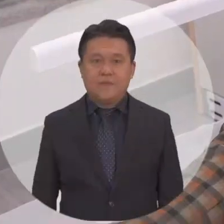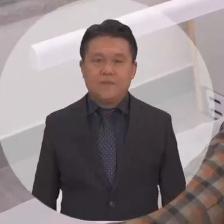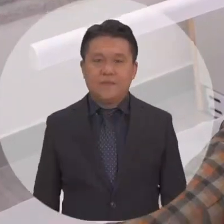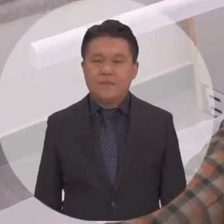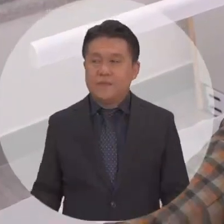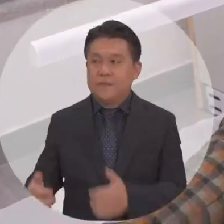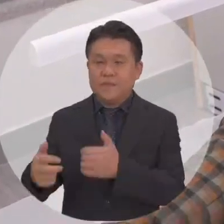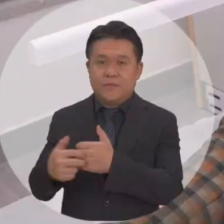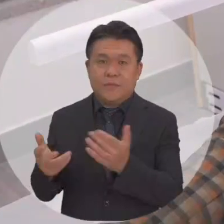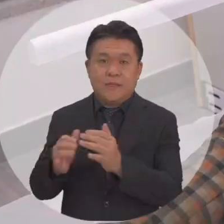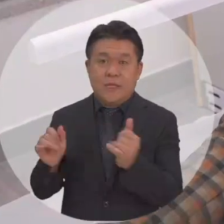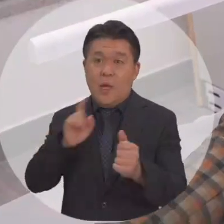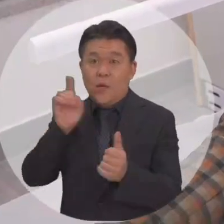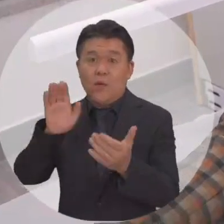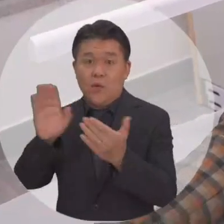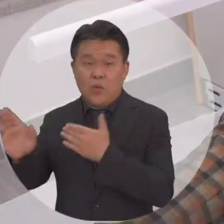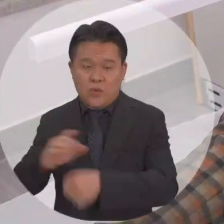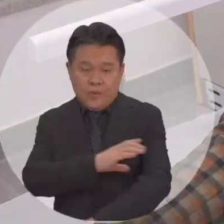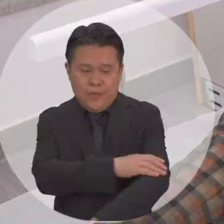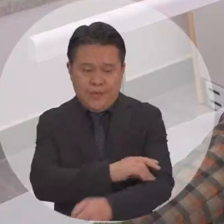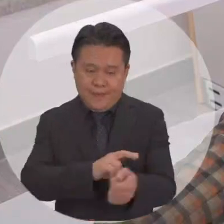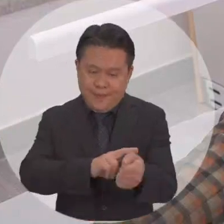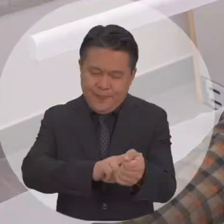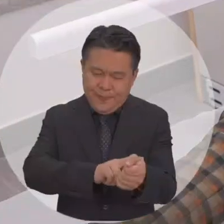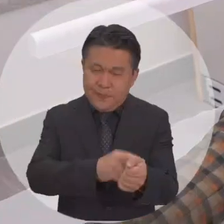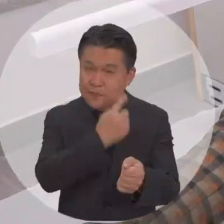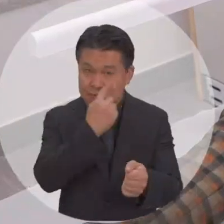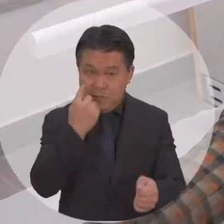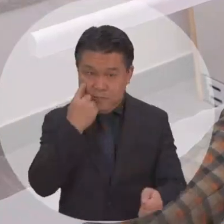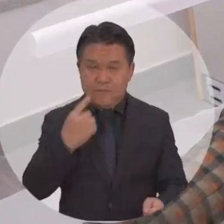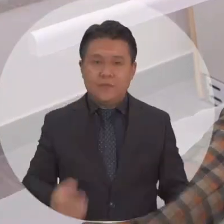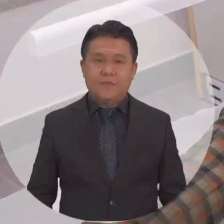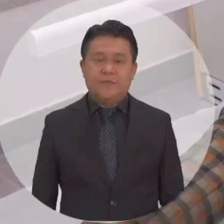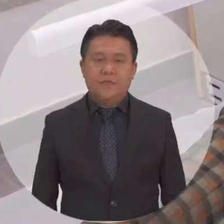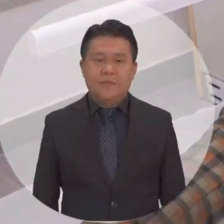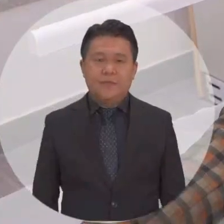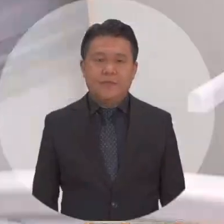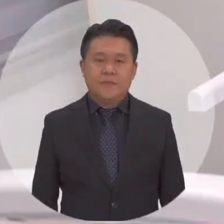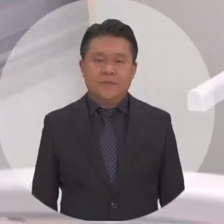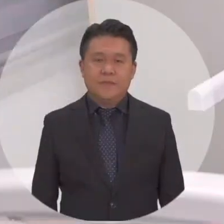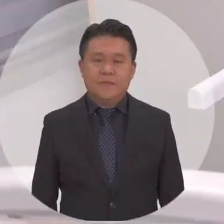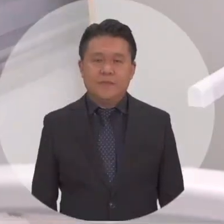요양병원 종사자에게 보고 후 혈압과 맥박을 측정해줍니다.